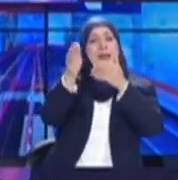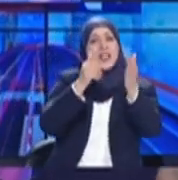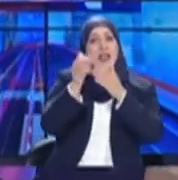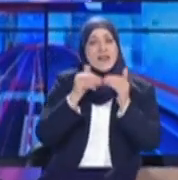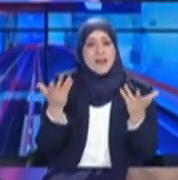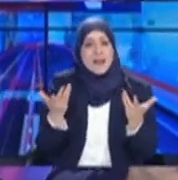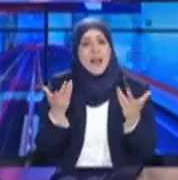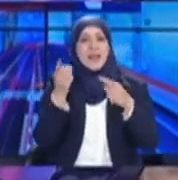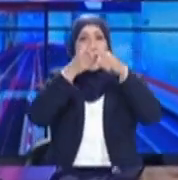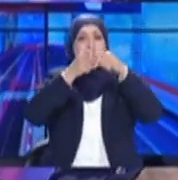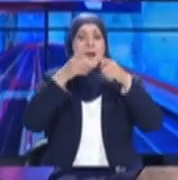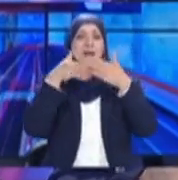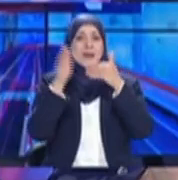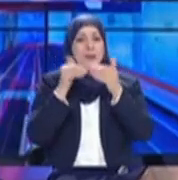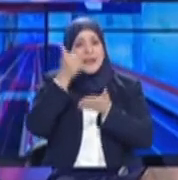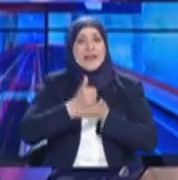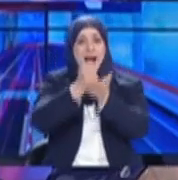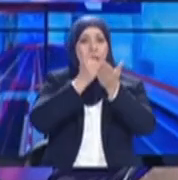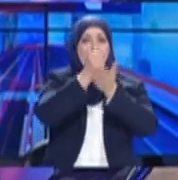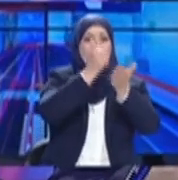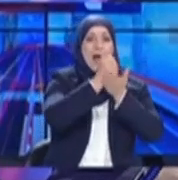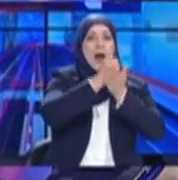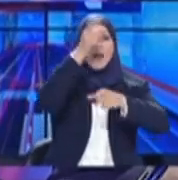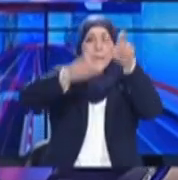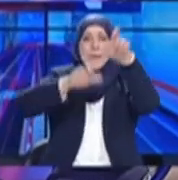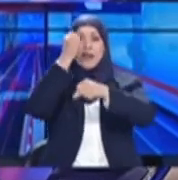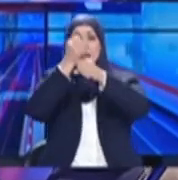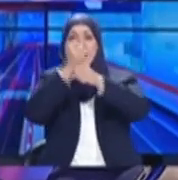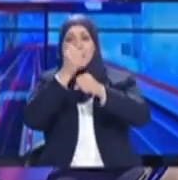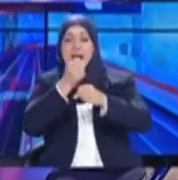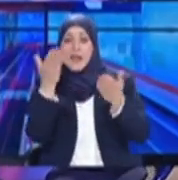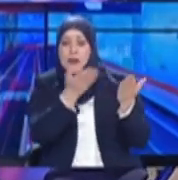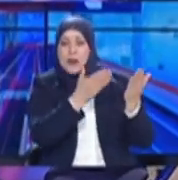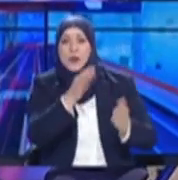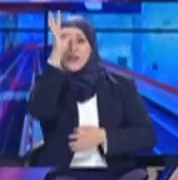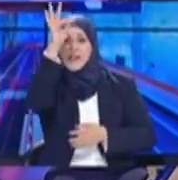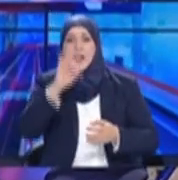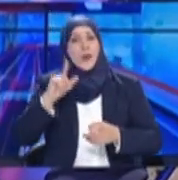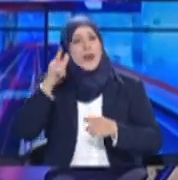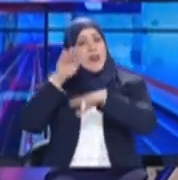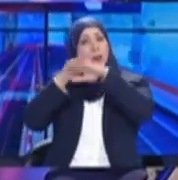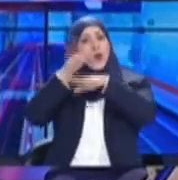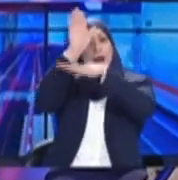والوسائل التي تساعد مختلف العاملين هنا والمواطنين على مستوى الحمايه سواء في ولايه الطويله ومدينه